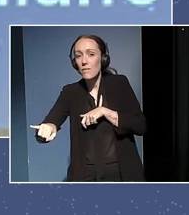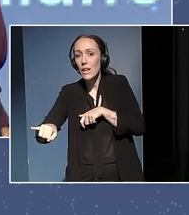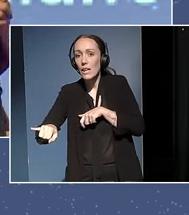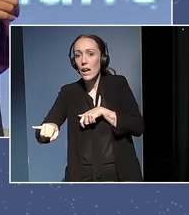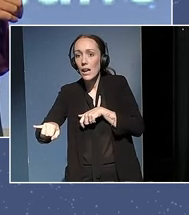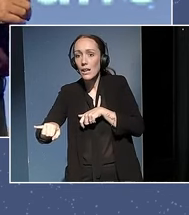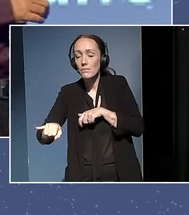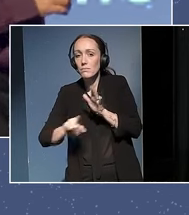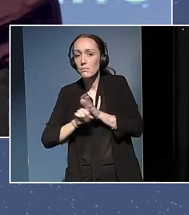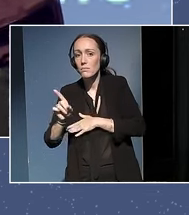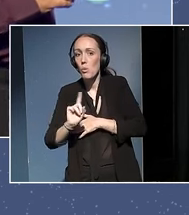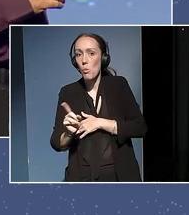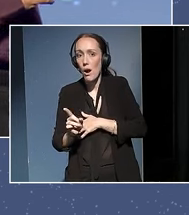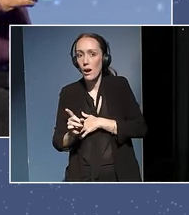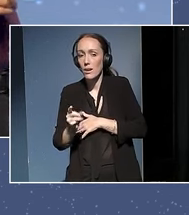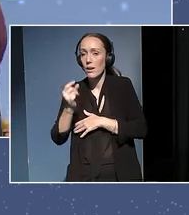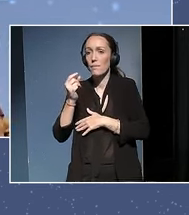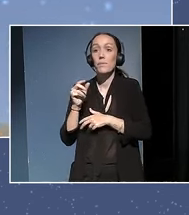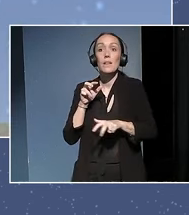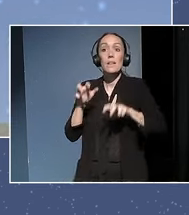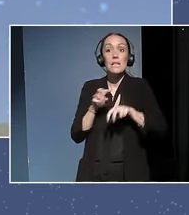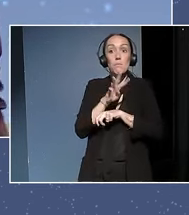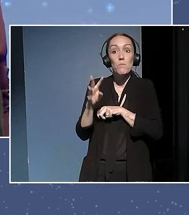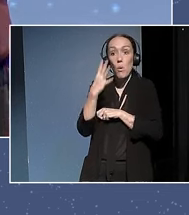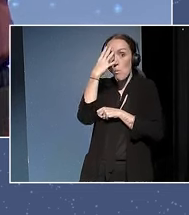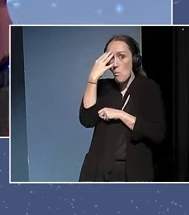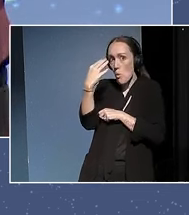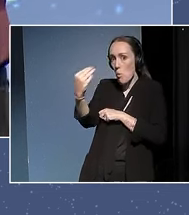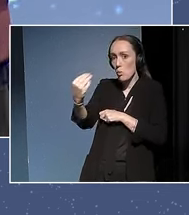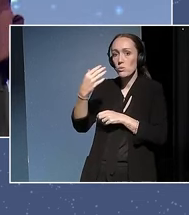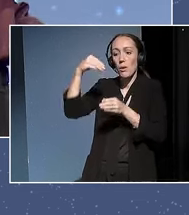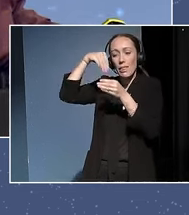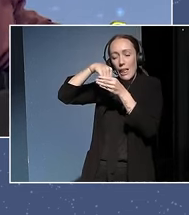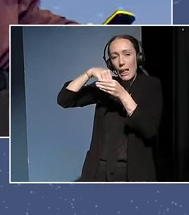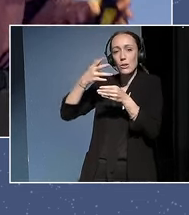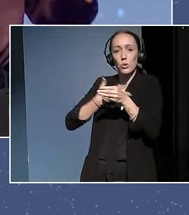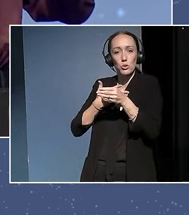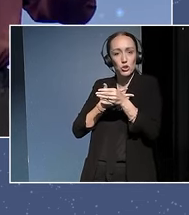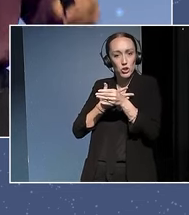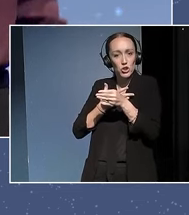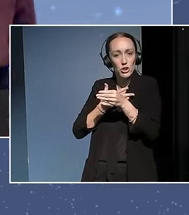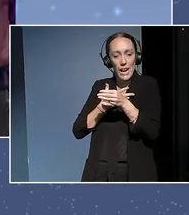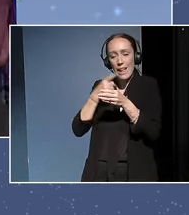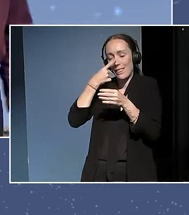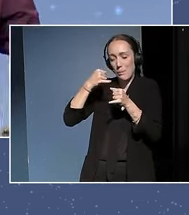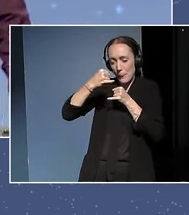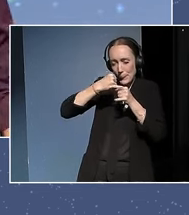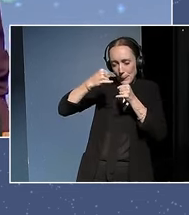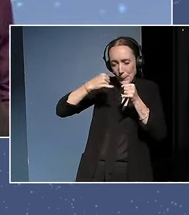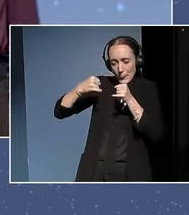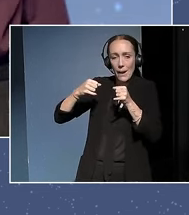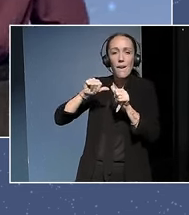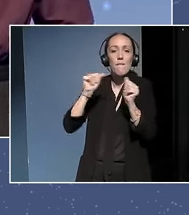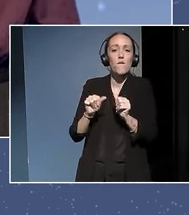fuori che il muso dello spinosauro ospitava una rete neurovascolare a forma di ferro di cavallo molto RAM